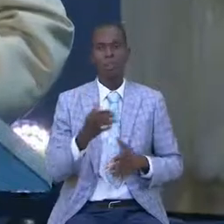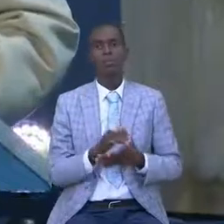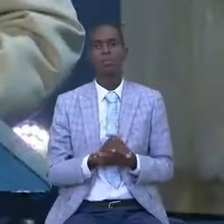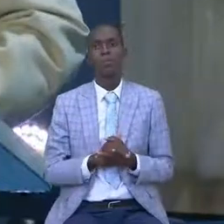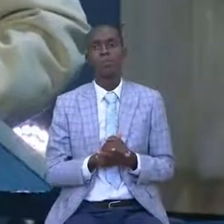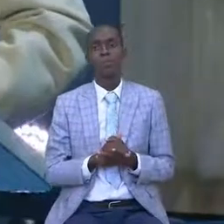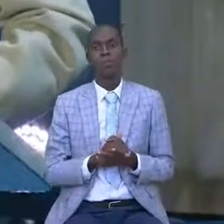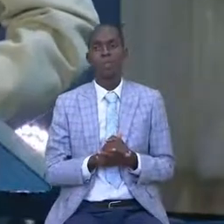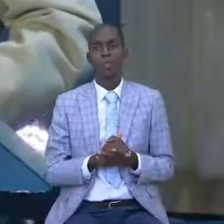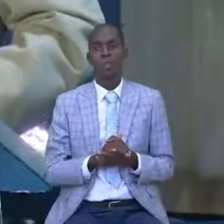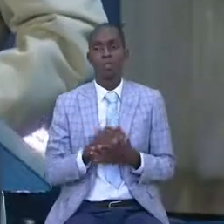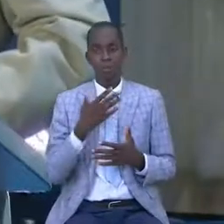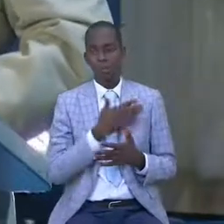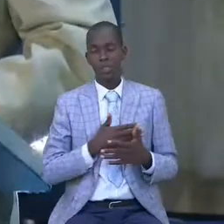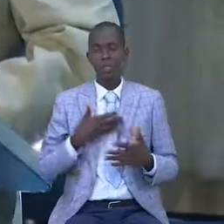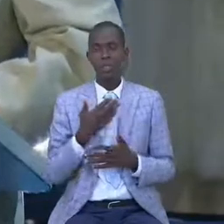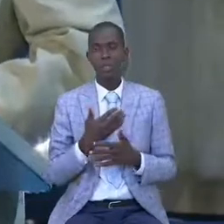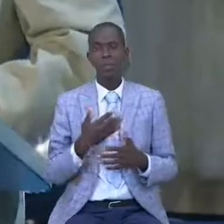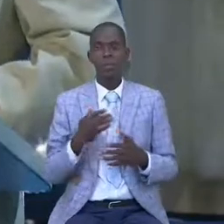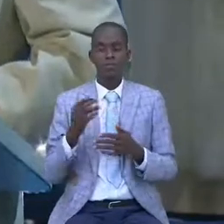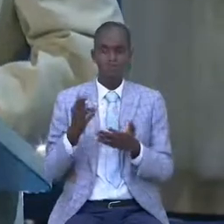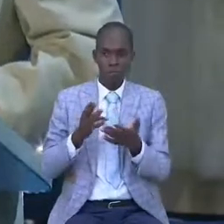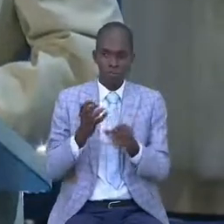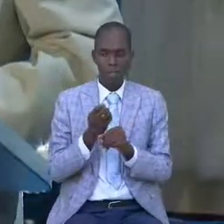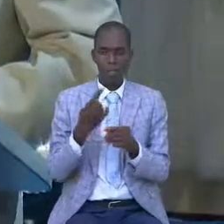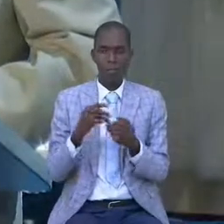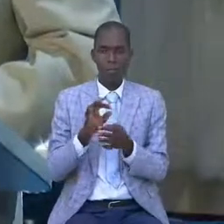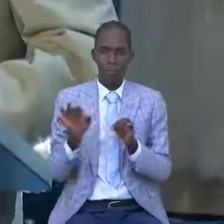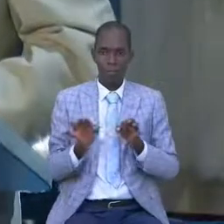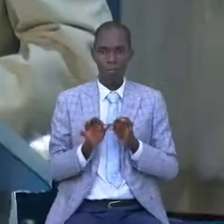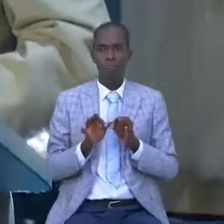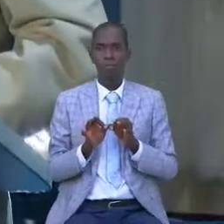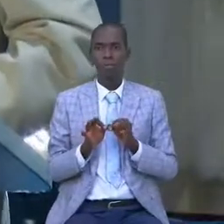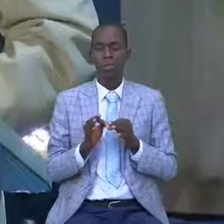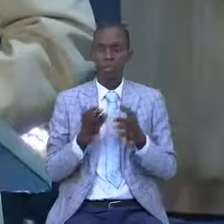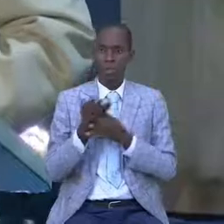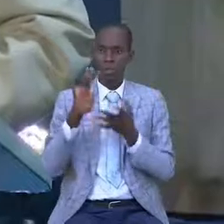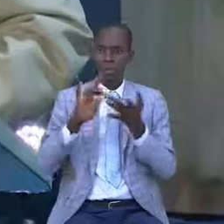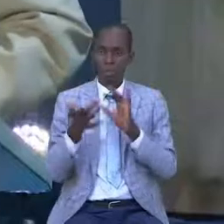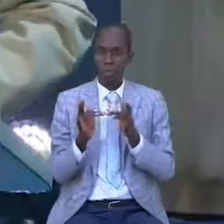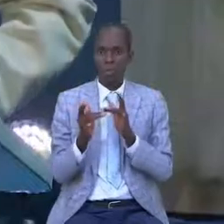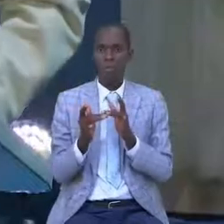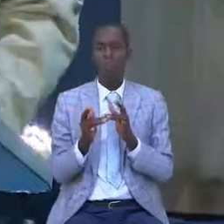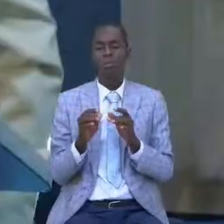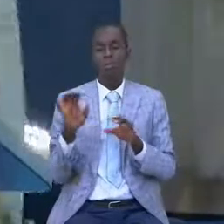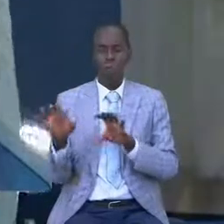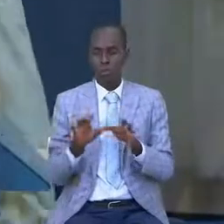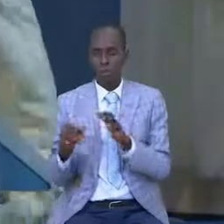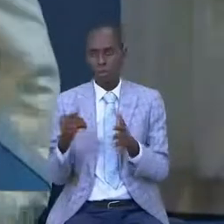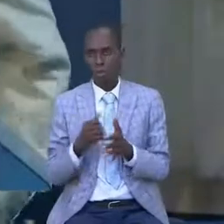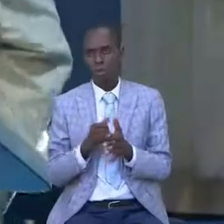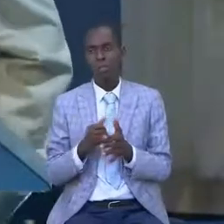partie des citoyens du royaume. Où que vous soyez, faites diligence pour